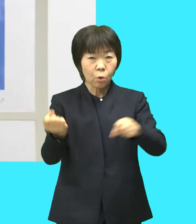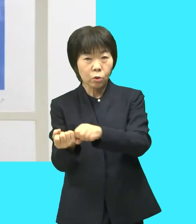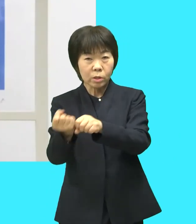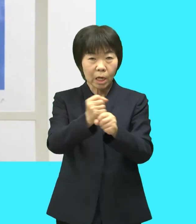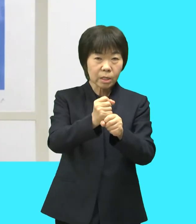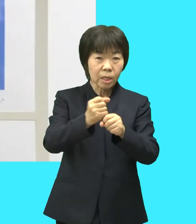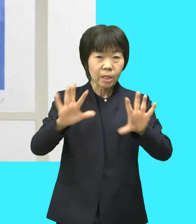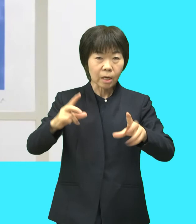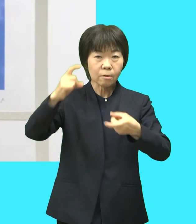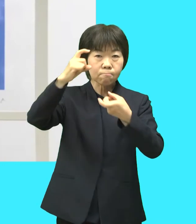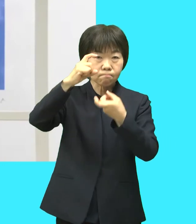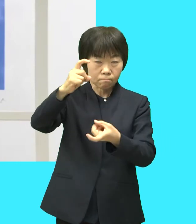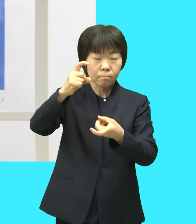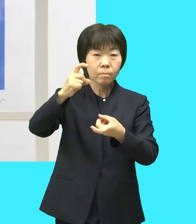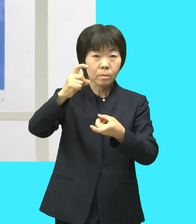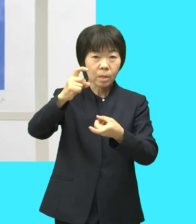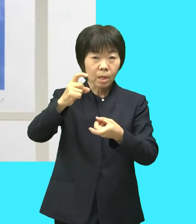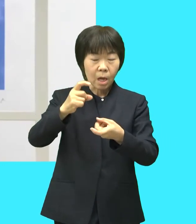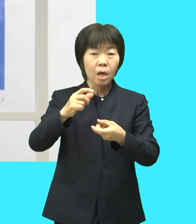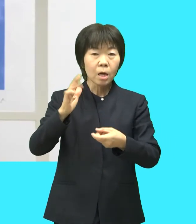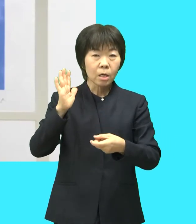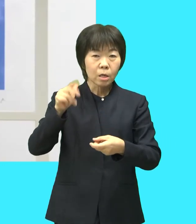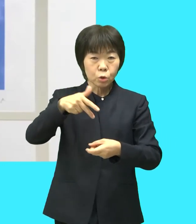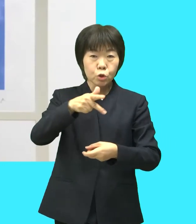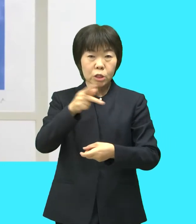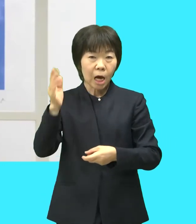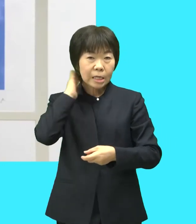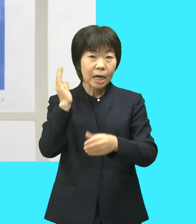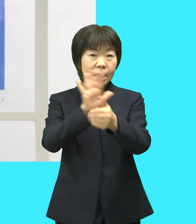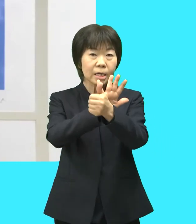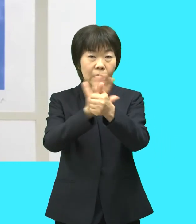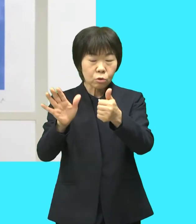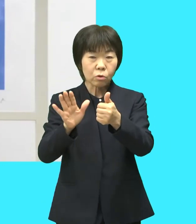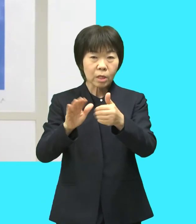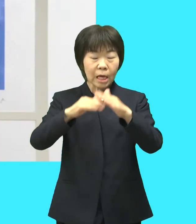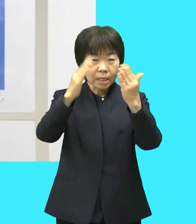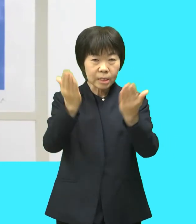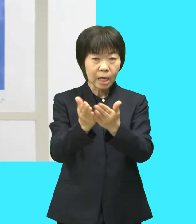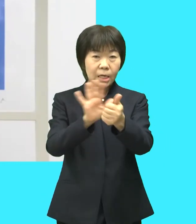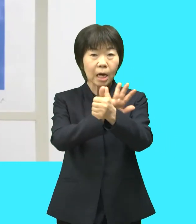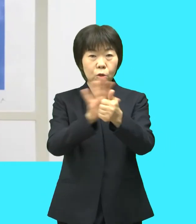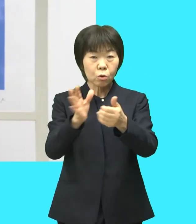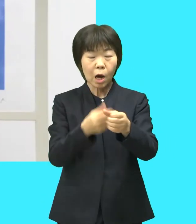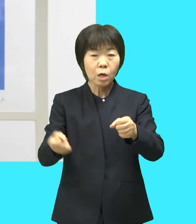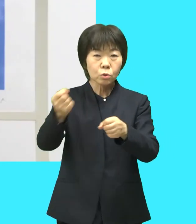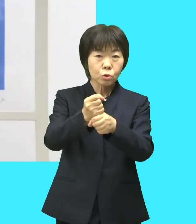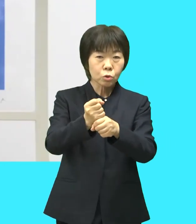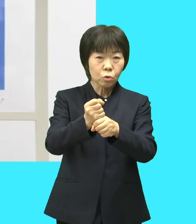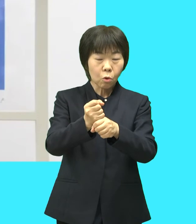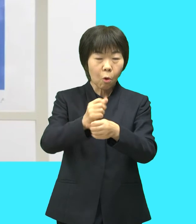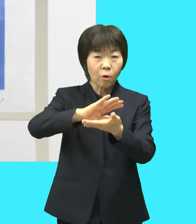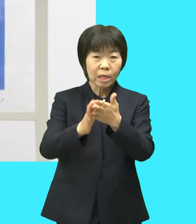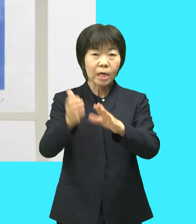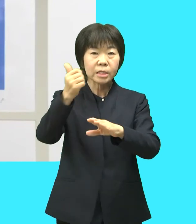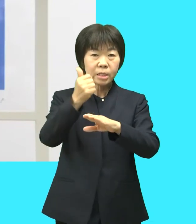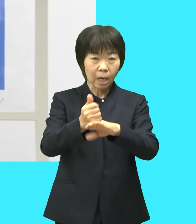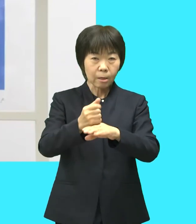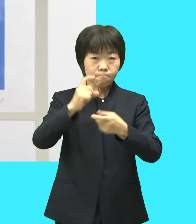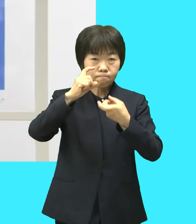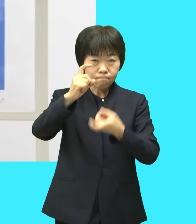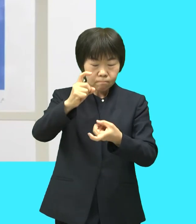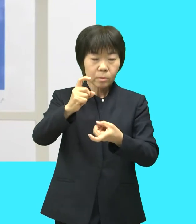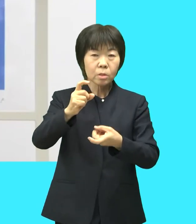再生なし、さらに菅内閣において全閣僚が復興大臣だということを明言